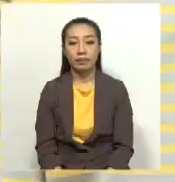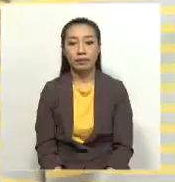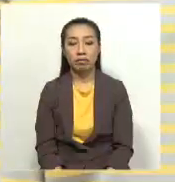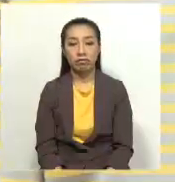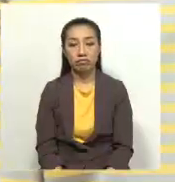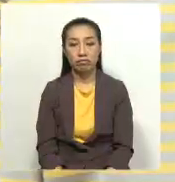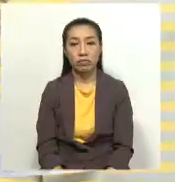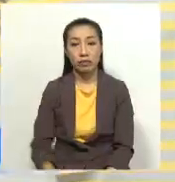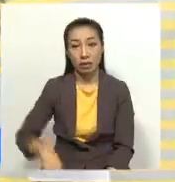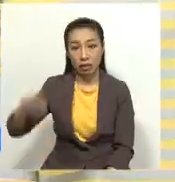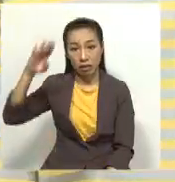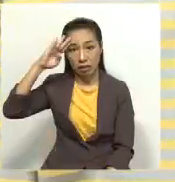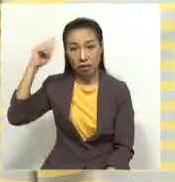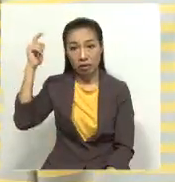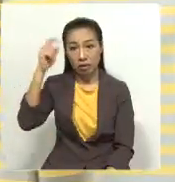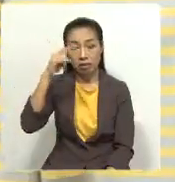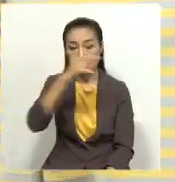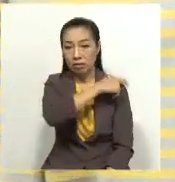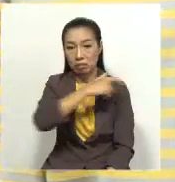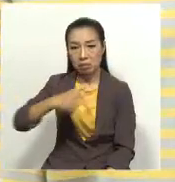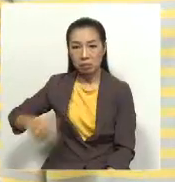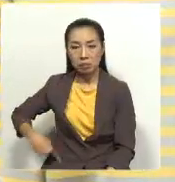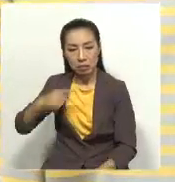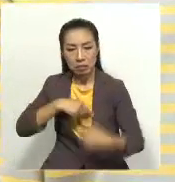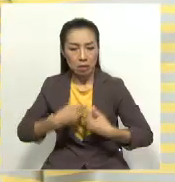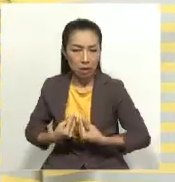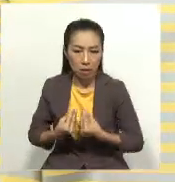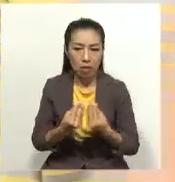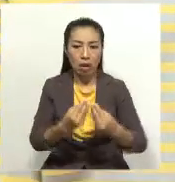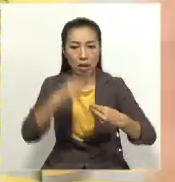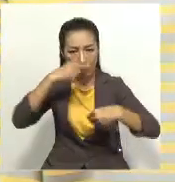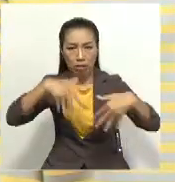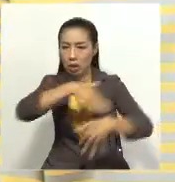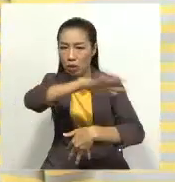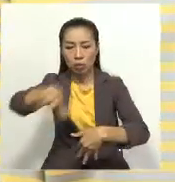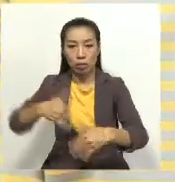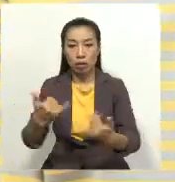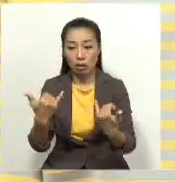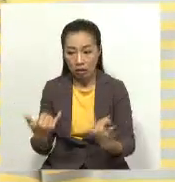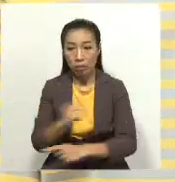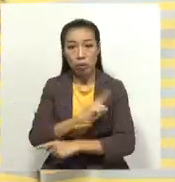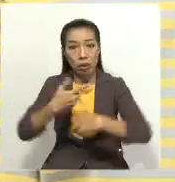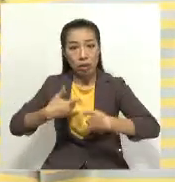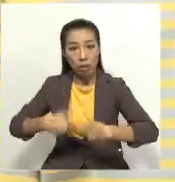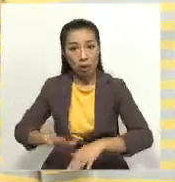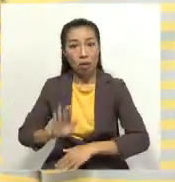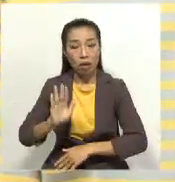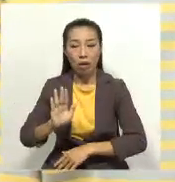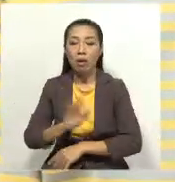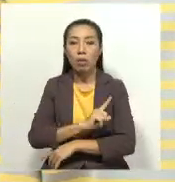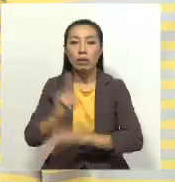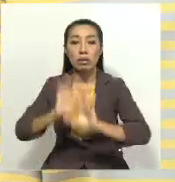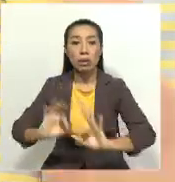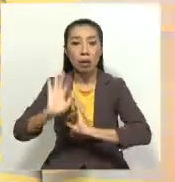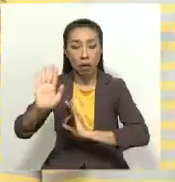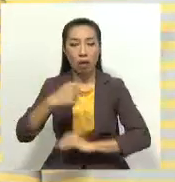านเนี่ยทรงมีความทรงพระเมตตานะคะให้กับประชาชนชาวไทยแล้วเนื่องในโอกาสที่เป็นวันสำคัญอย่างนี้พวกเราในฐานะซึ่ง